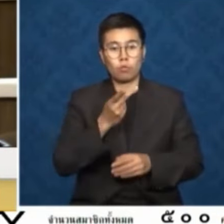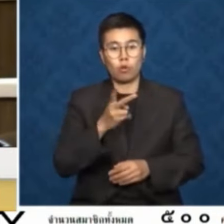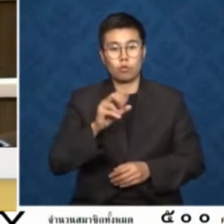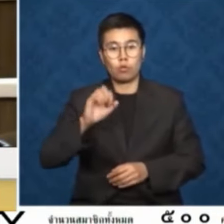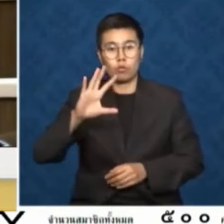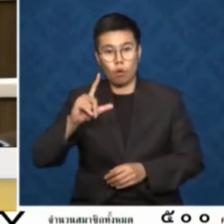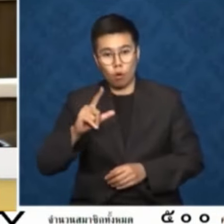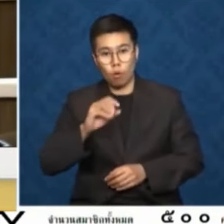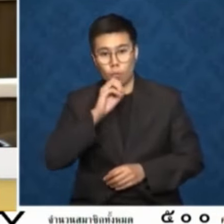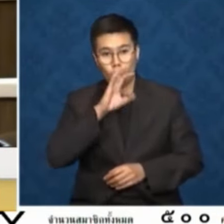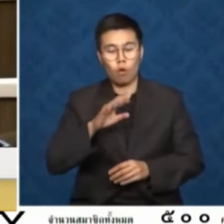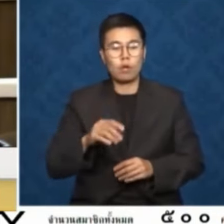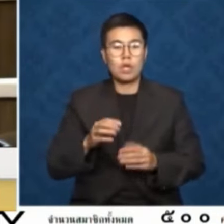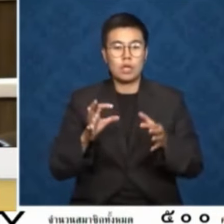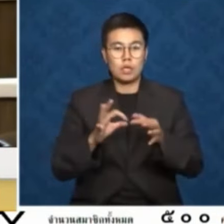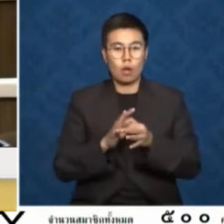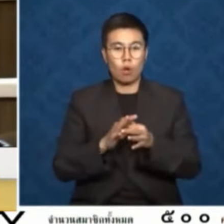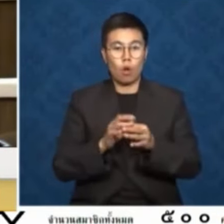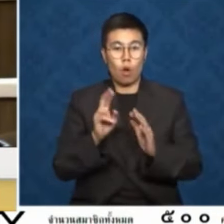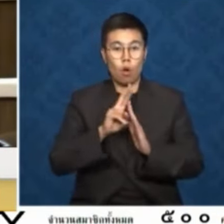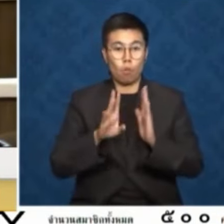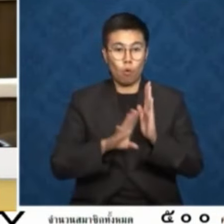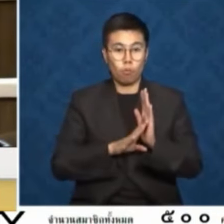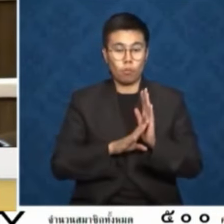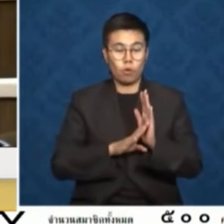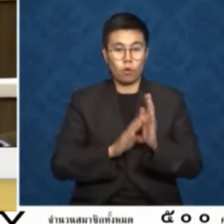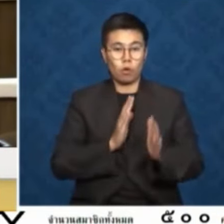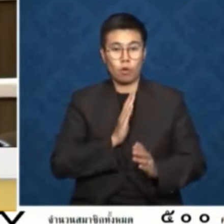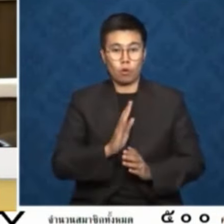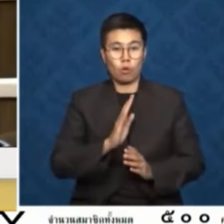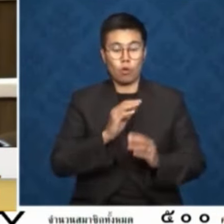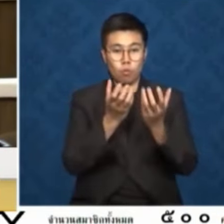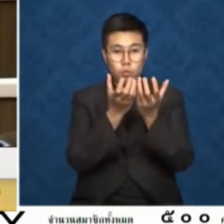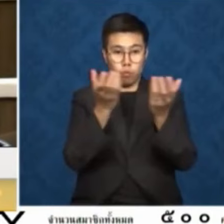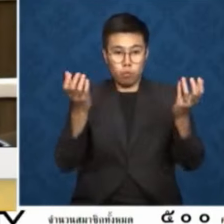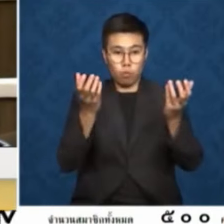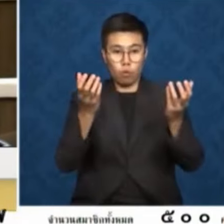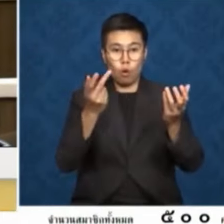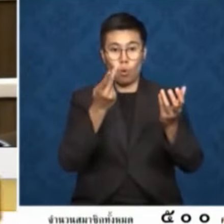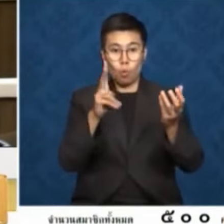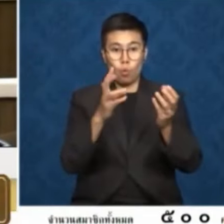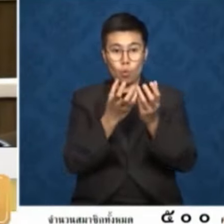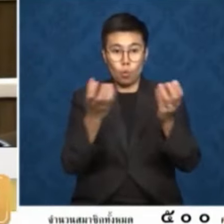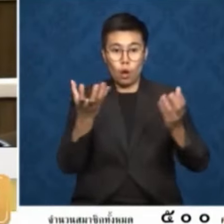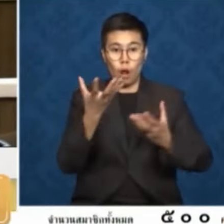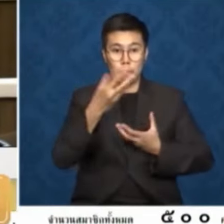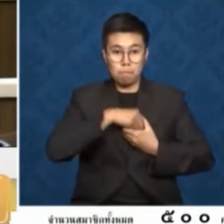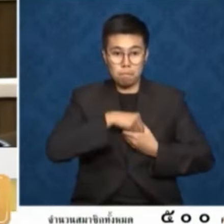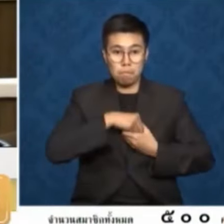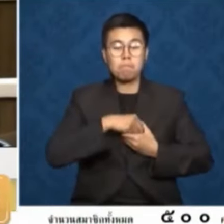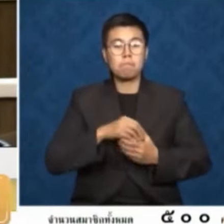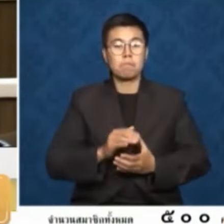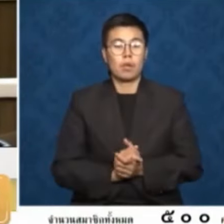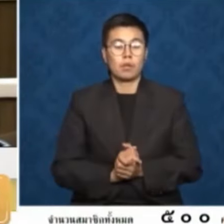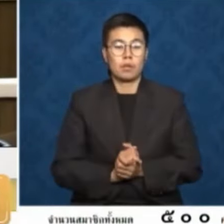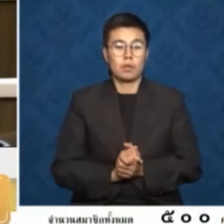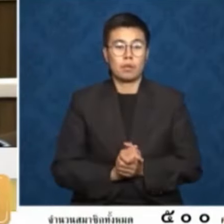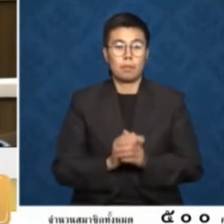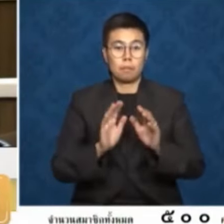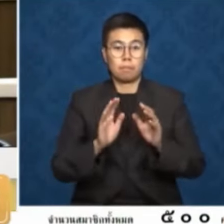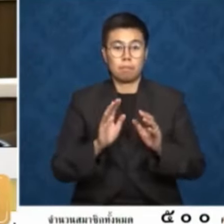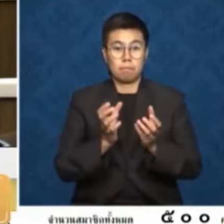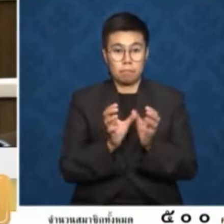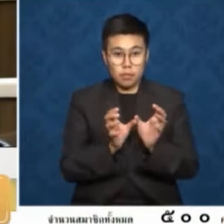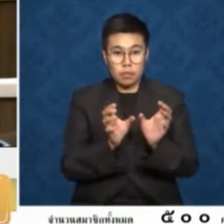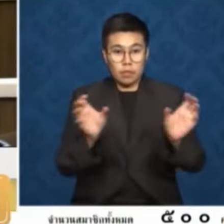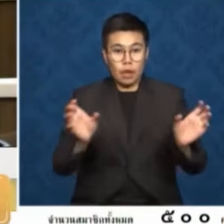ตามระบบคุณธรรมในการใช้แก้ไขกฎหมายในการเปลี่ยนเพื่อที่จะแยกแยะเพื่อ